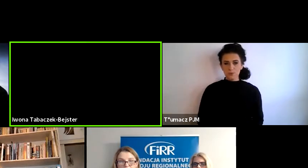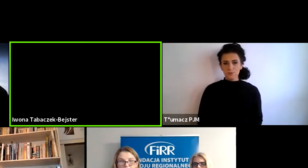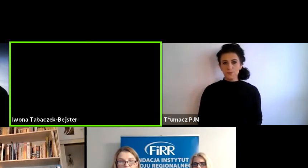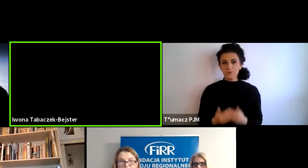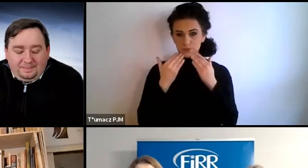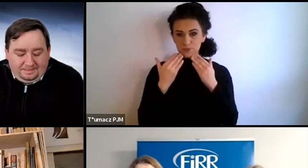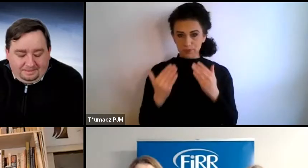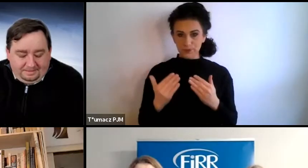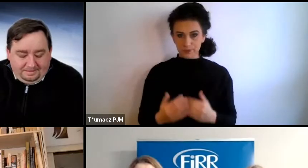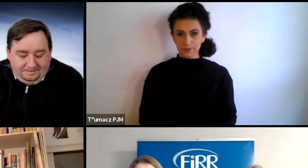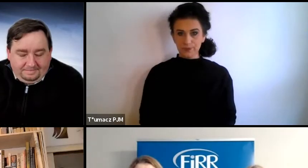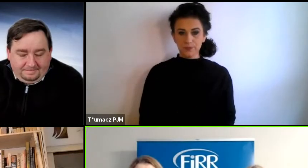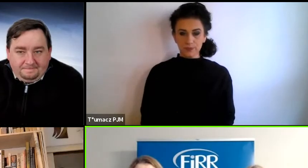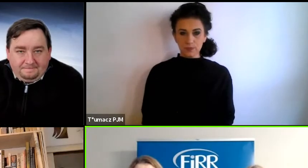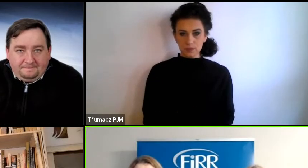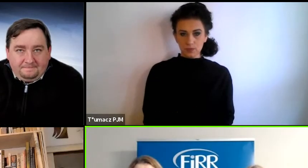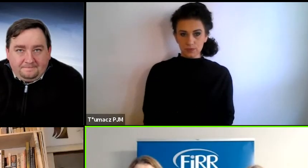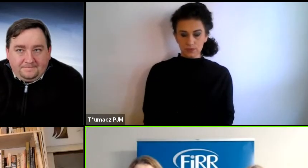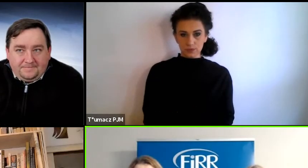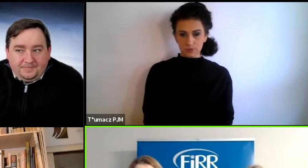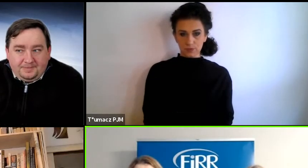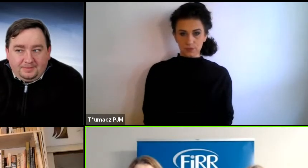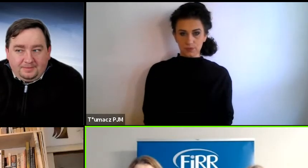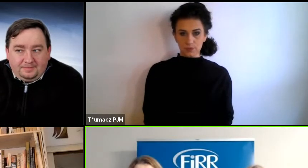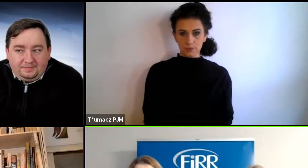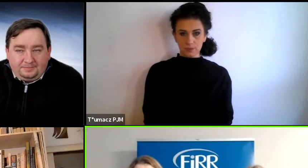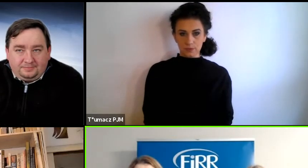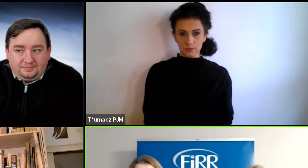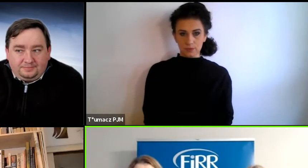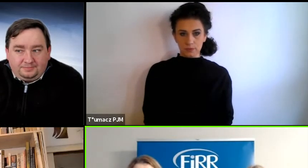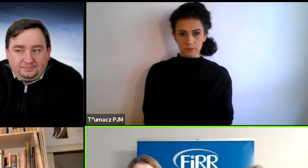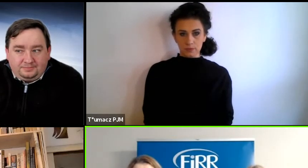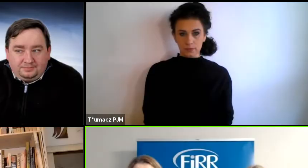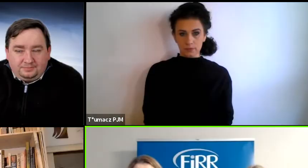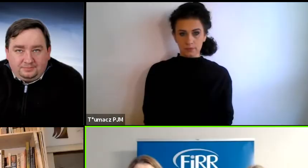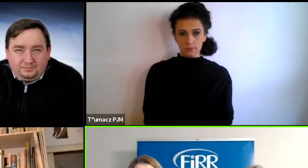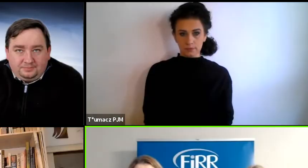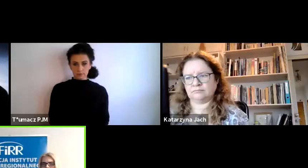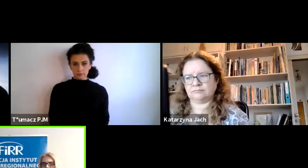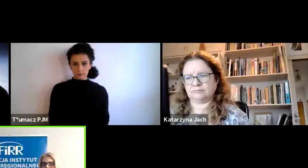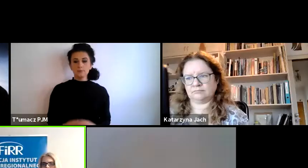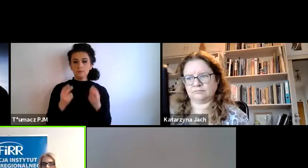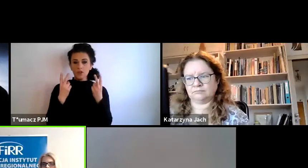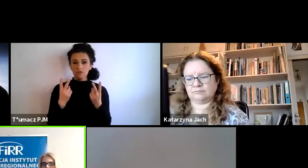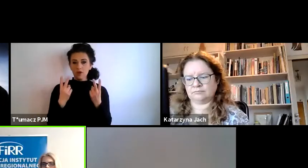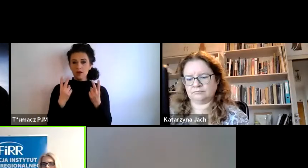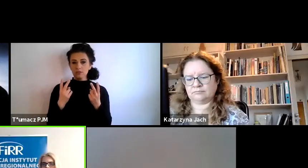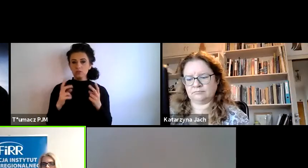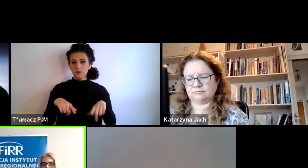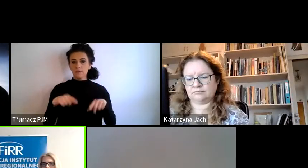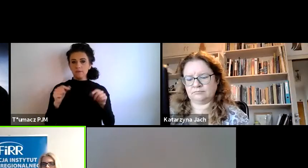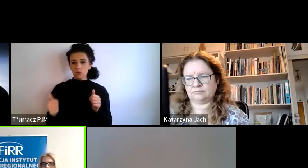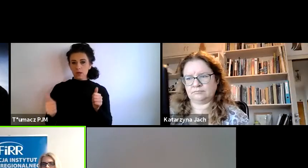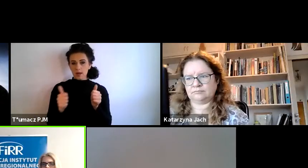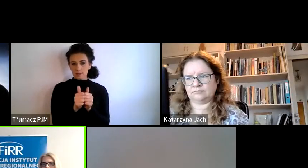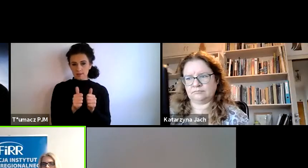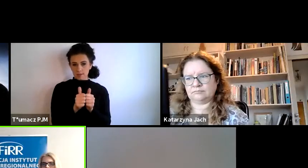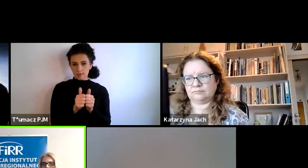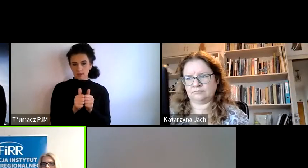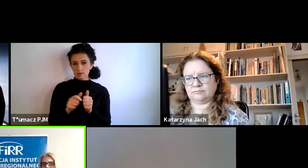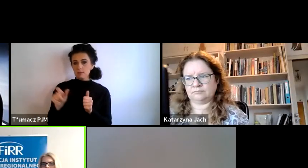Dziękujemy. To, proszę Państwa, co jest istotne w doborze asystenta, i z tym się spotykamy bardzo często, myślę, Ariel, że tu się ze mną zgodzisz,